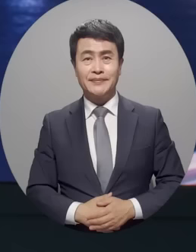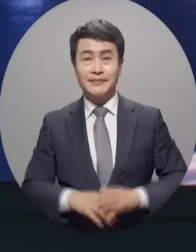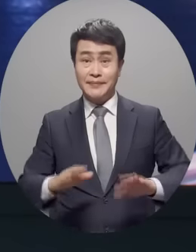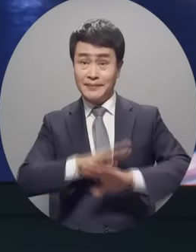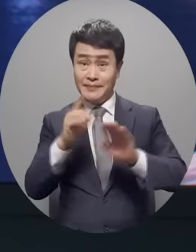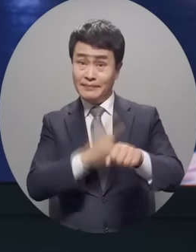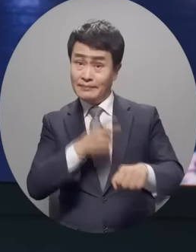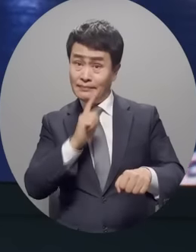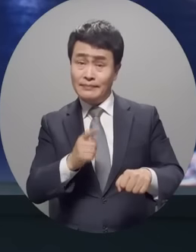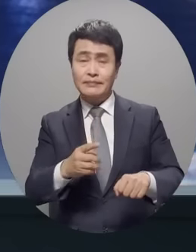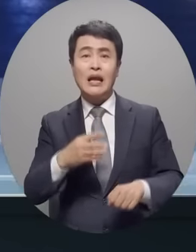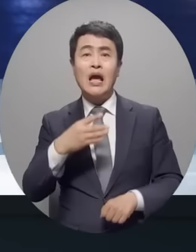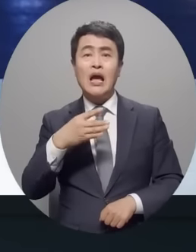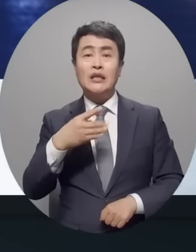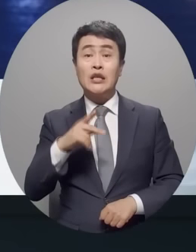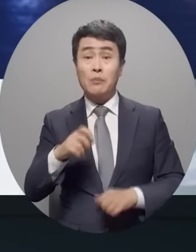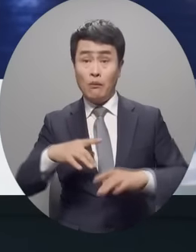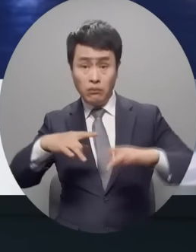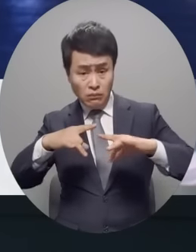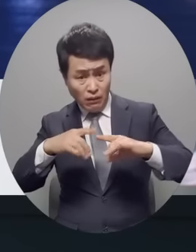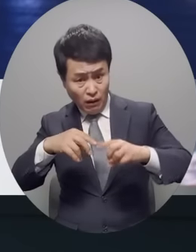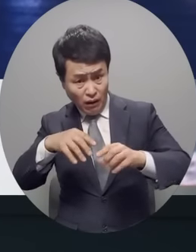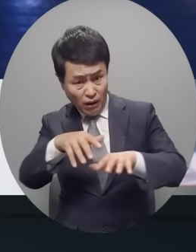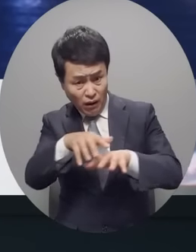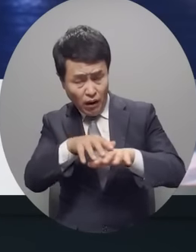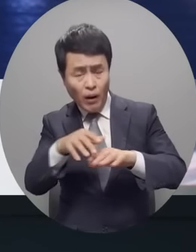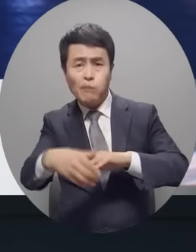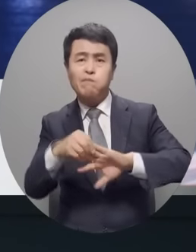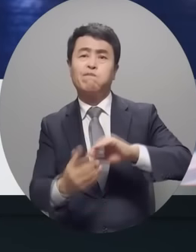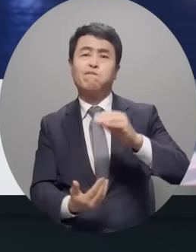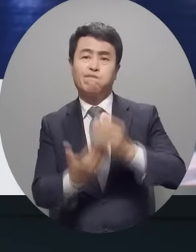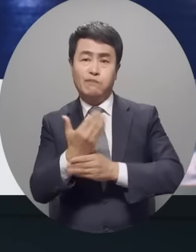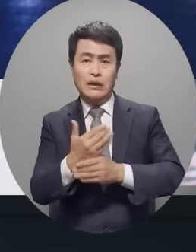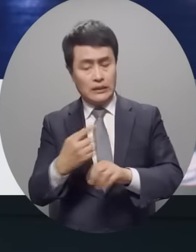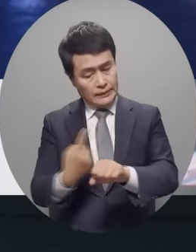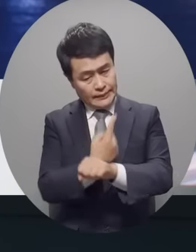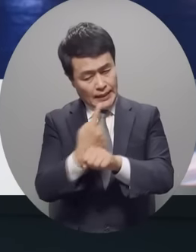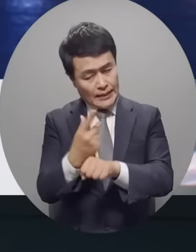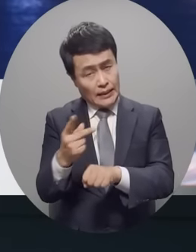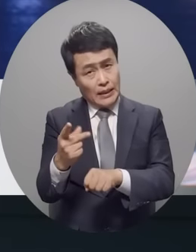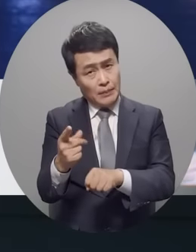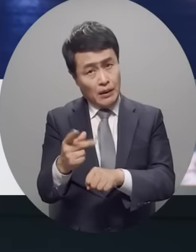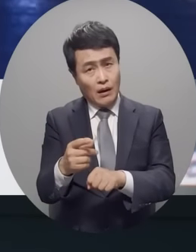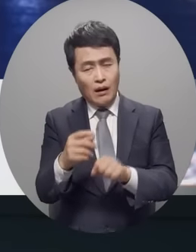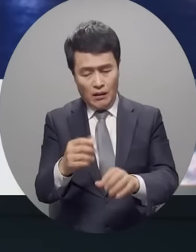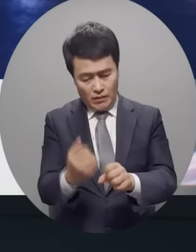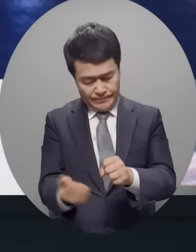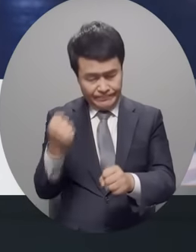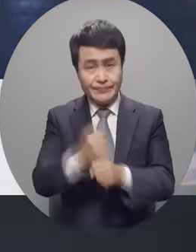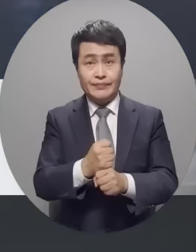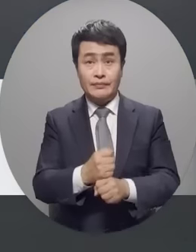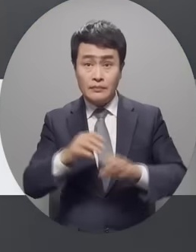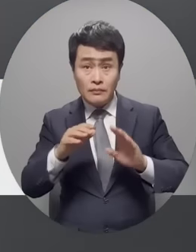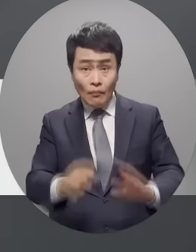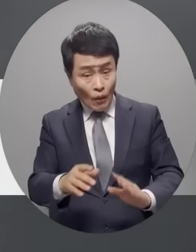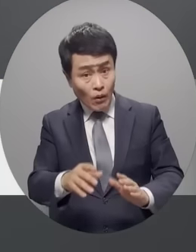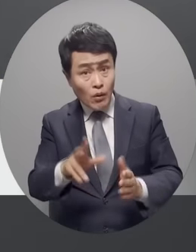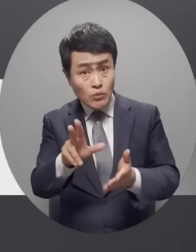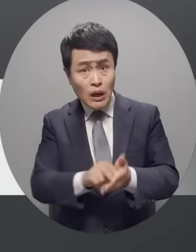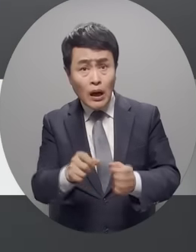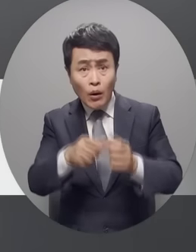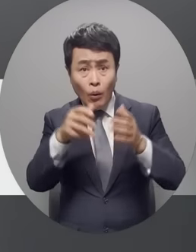오늘 낮 1시쯤 팀원이 전산센터 시스템에 장애가 생겨 약 1시간 반 만에 원상 복구됐습니다. 이 사고로